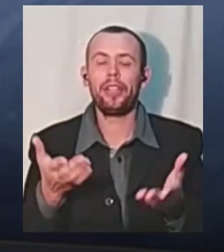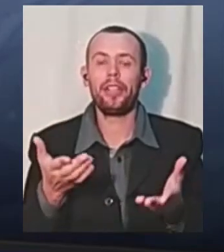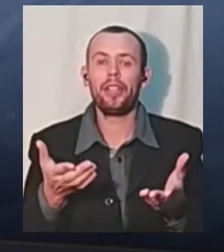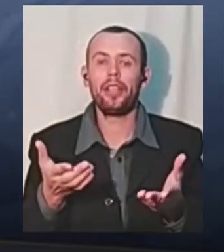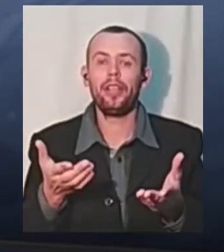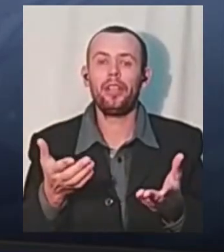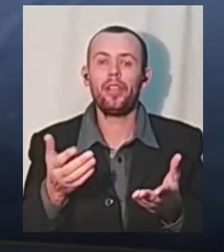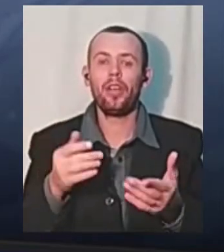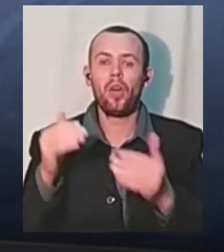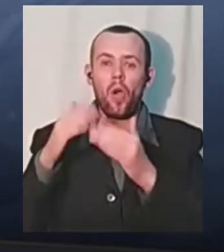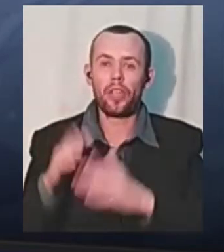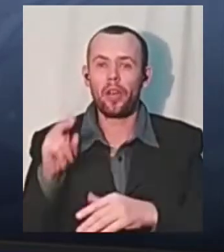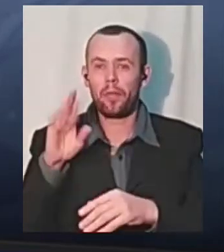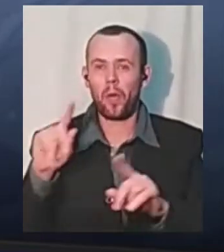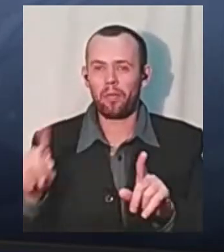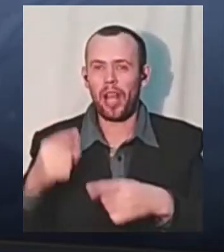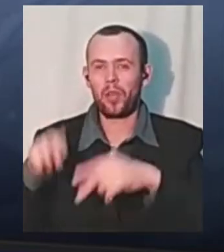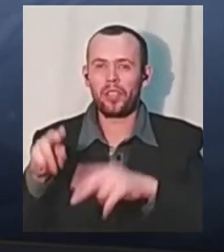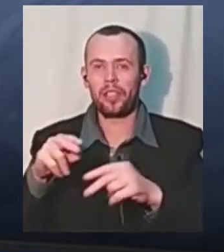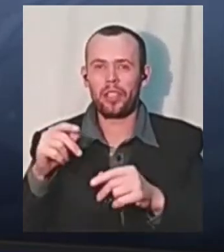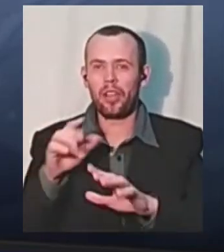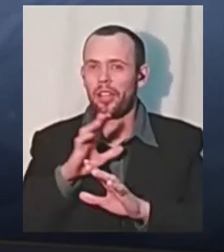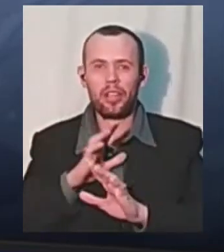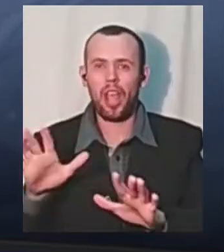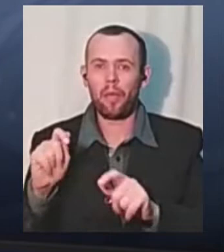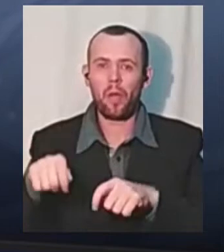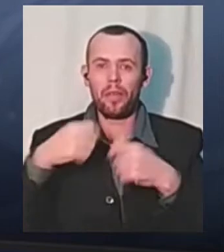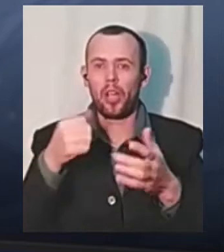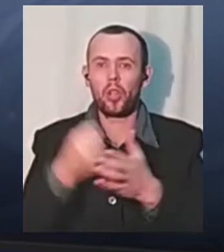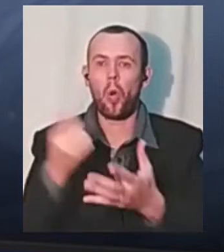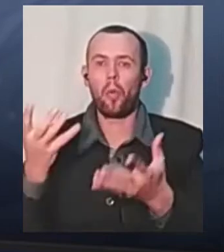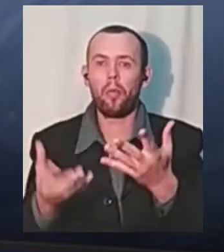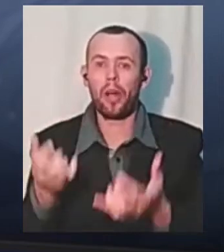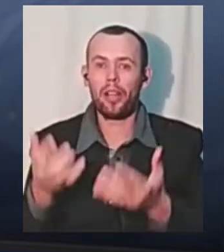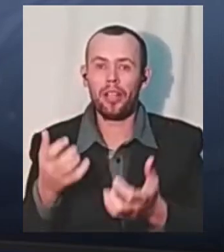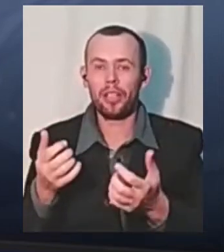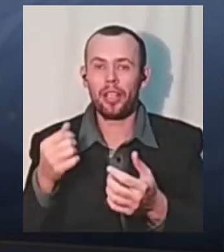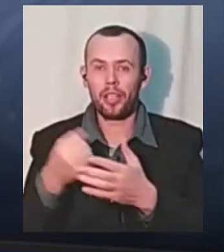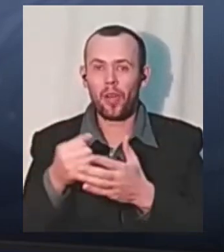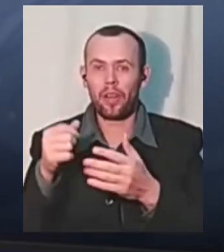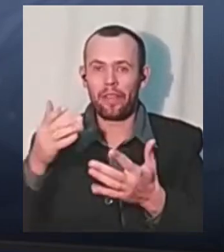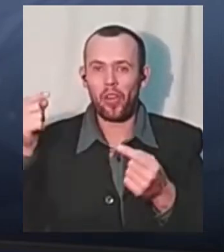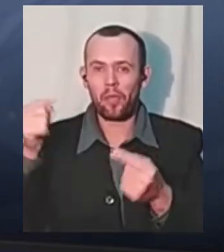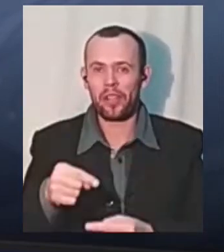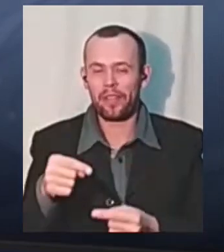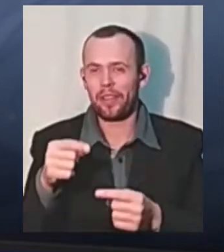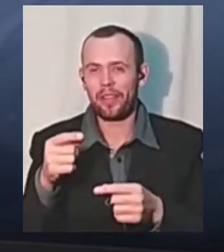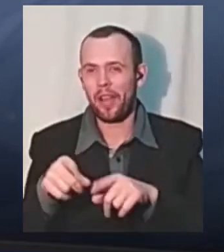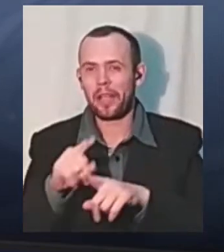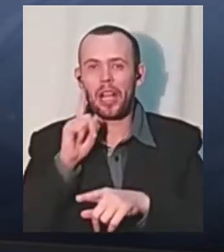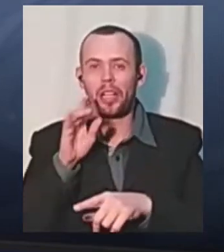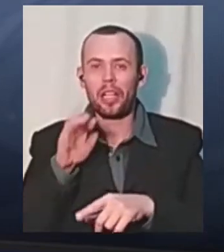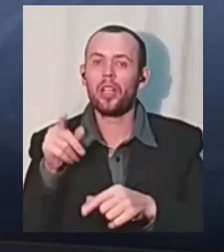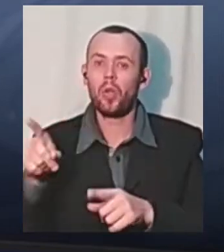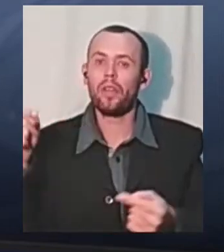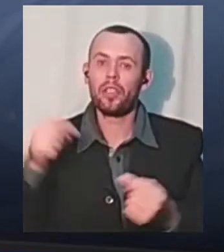об'єкт благоустрою дереву, наприклад, не було передано до балансу до КП, відповідного, наприклад, Мінзелентрест, то визначалася